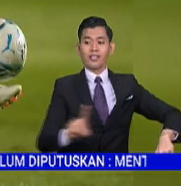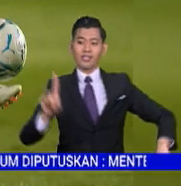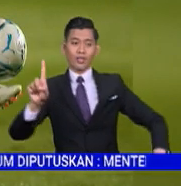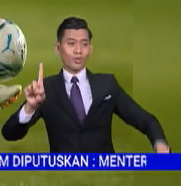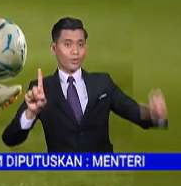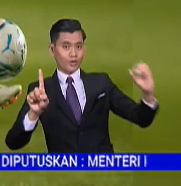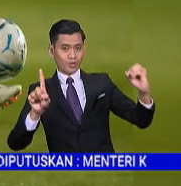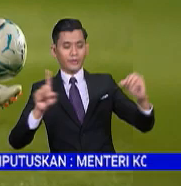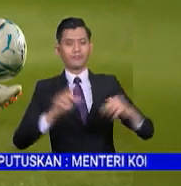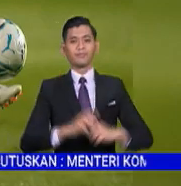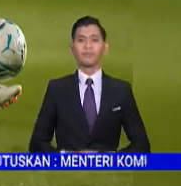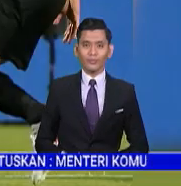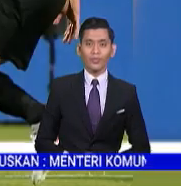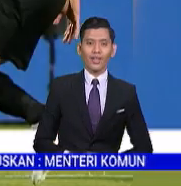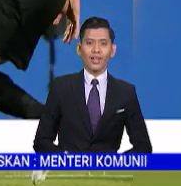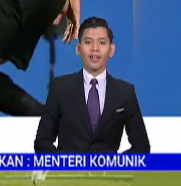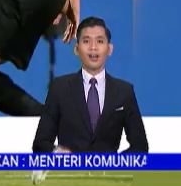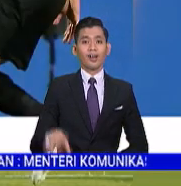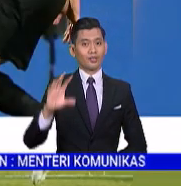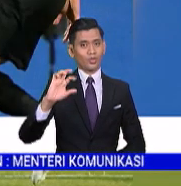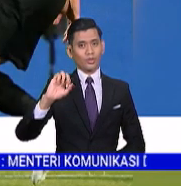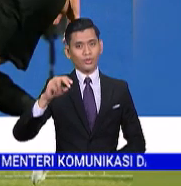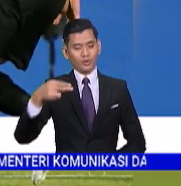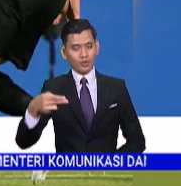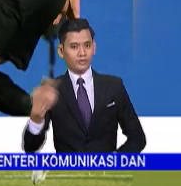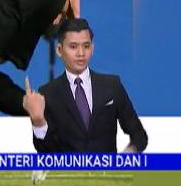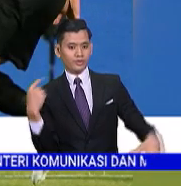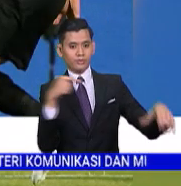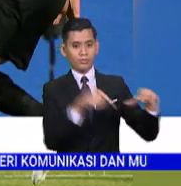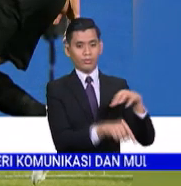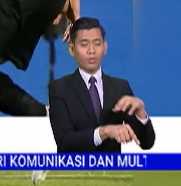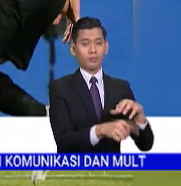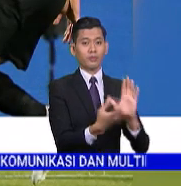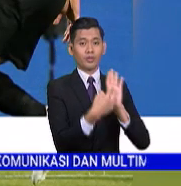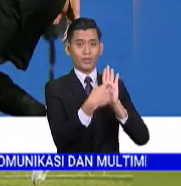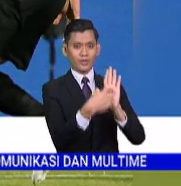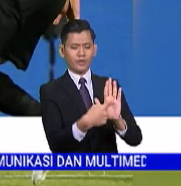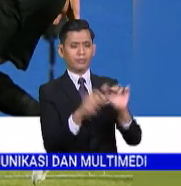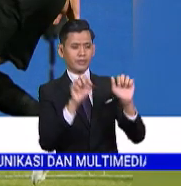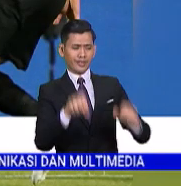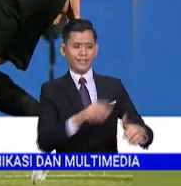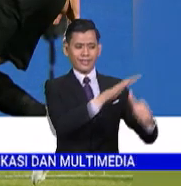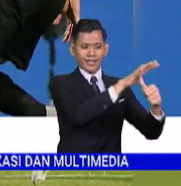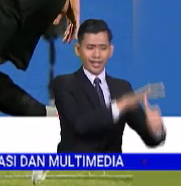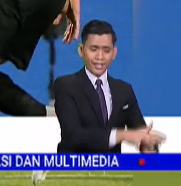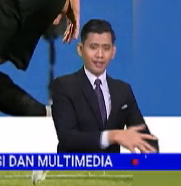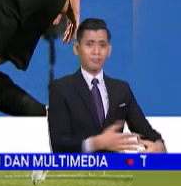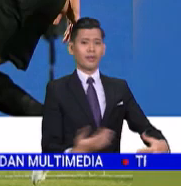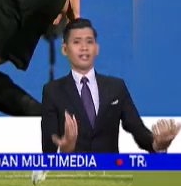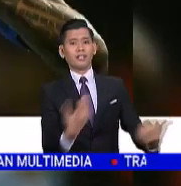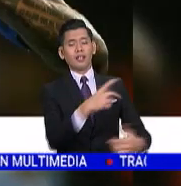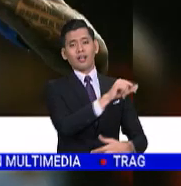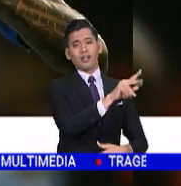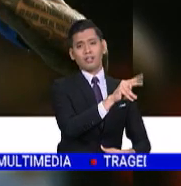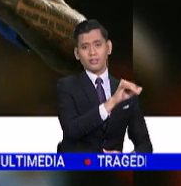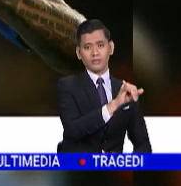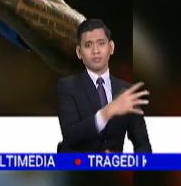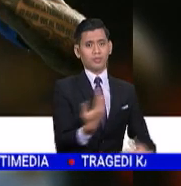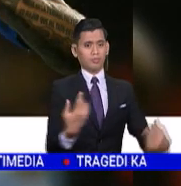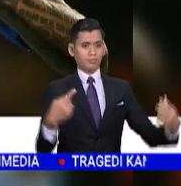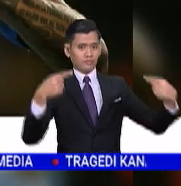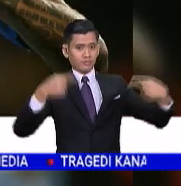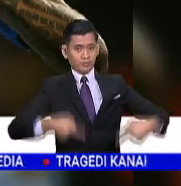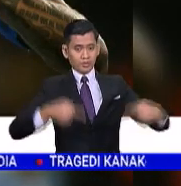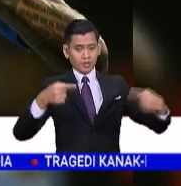Gol Di Maria hadir pada minit ke-7 sekaligus berupaya memberikan tekanan kepada pasukan lawan sepanjang perlawanan